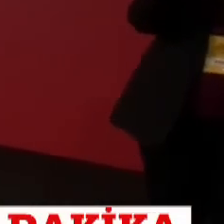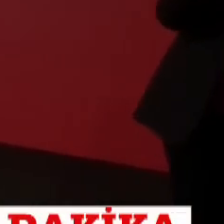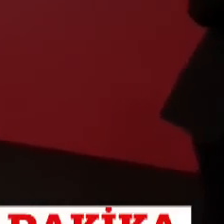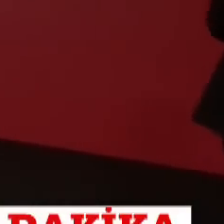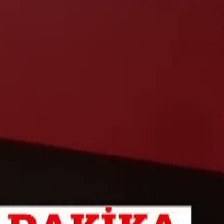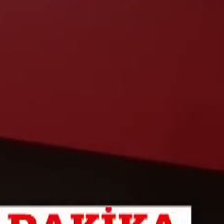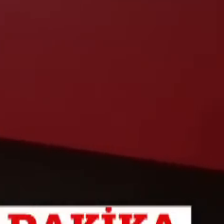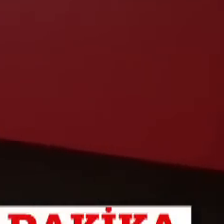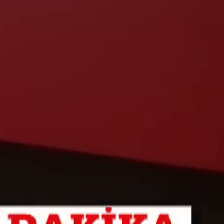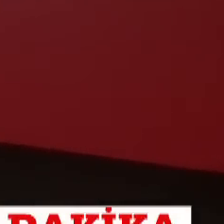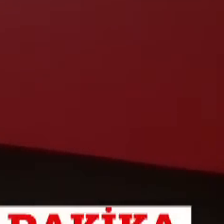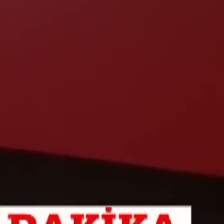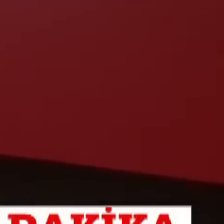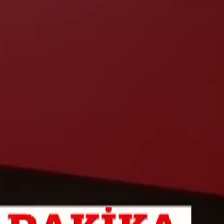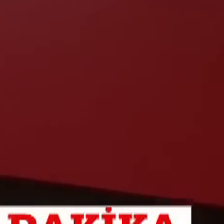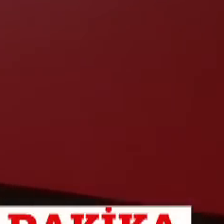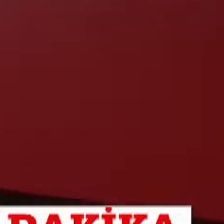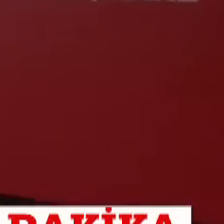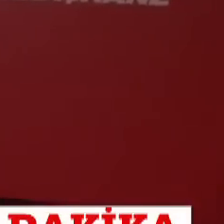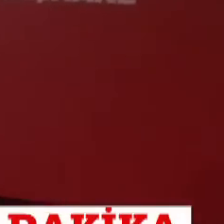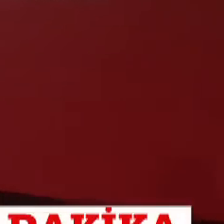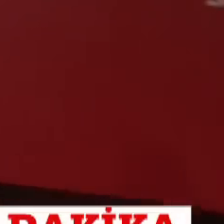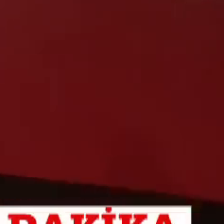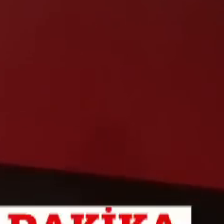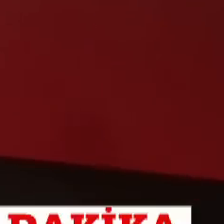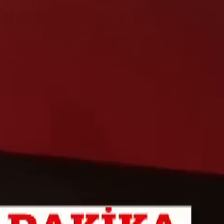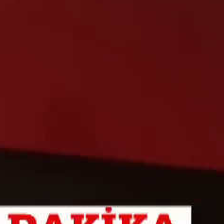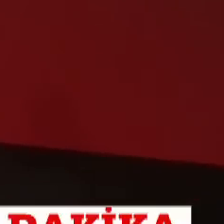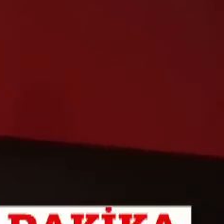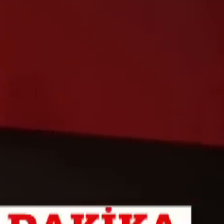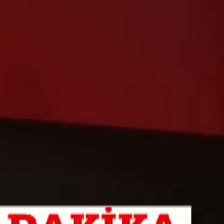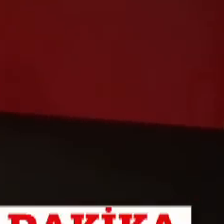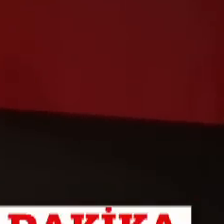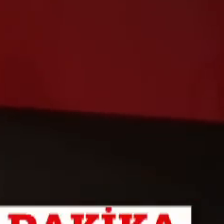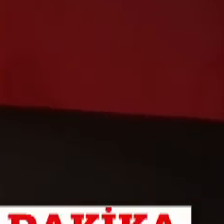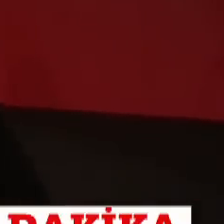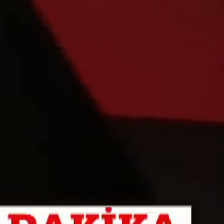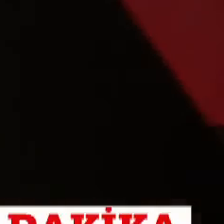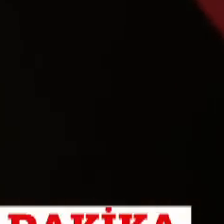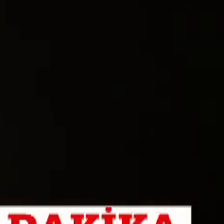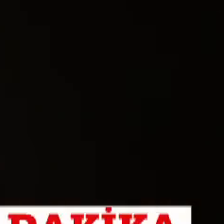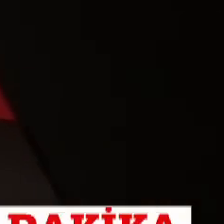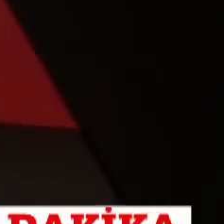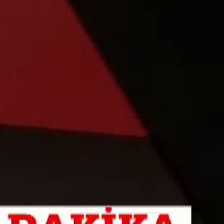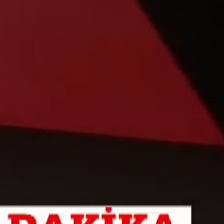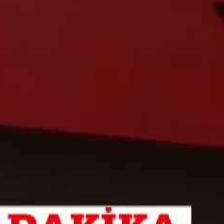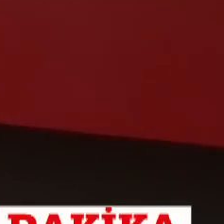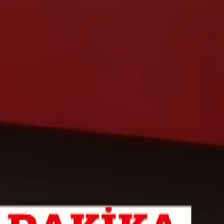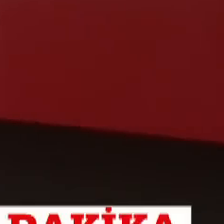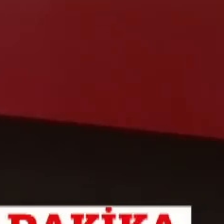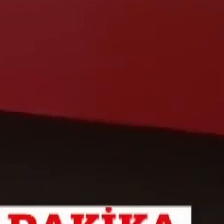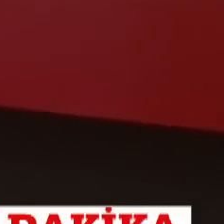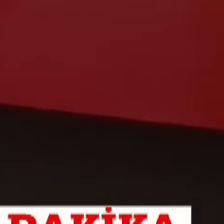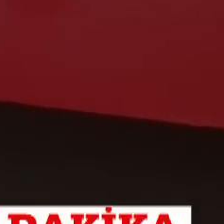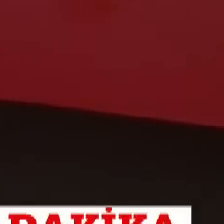düşüyorsunuz. Kızkuleçi açıklarında Bandırma vapuru aranmak istenir. Silah ve